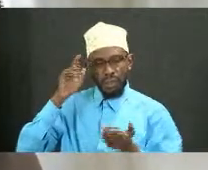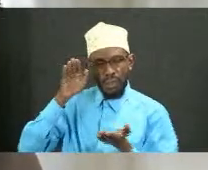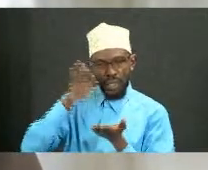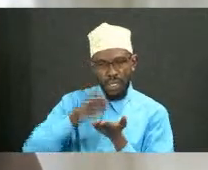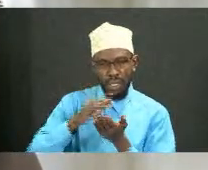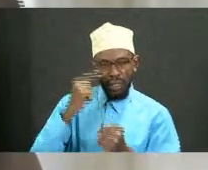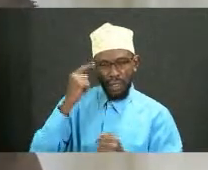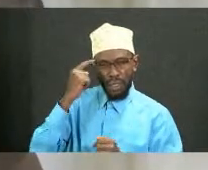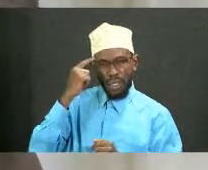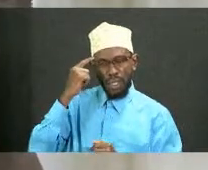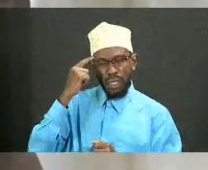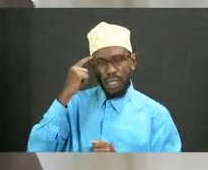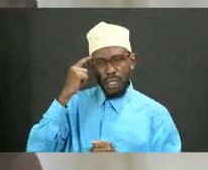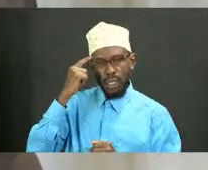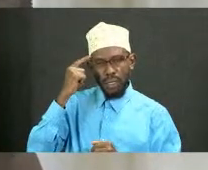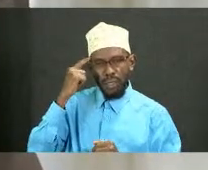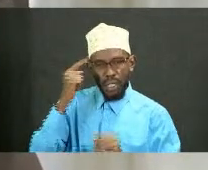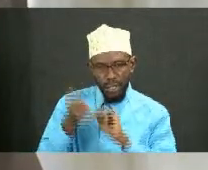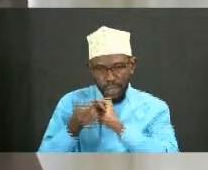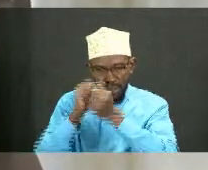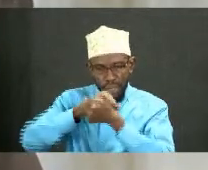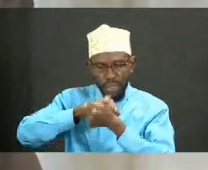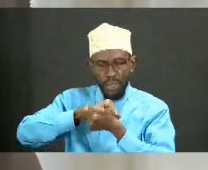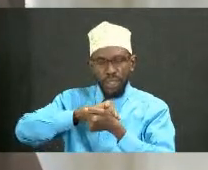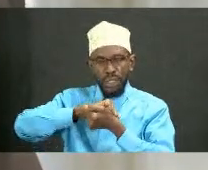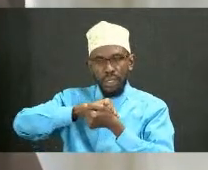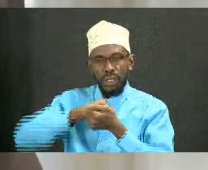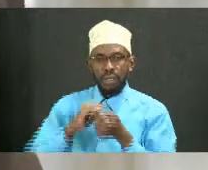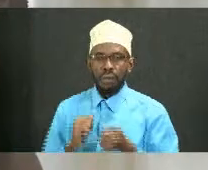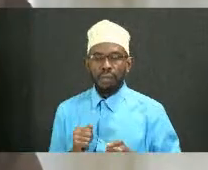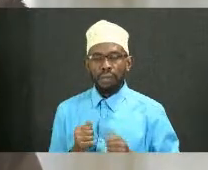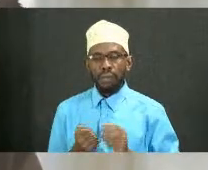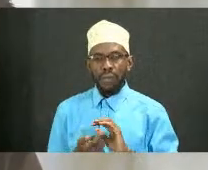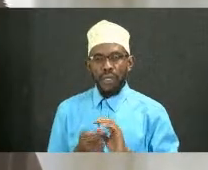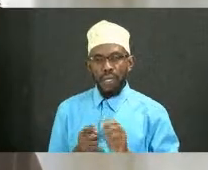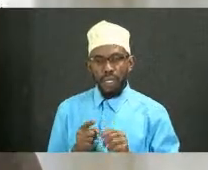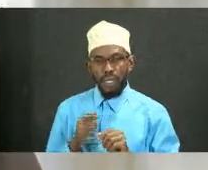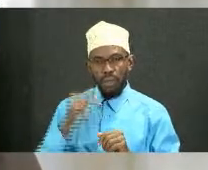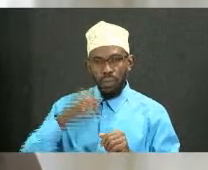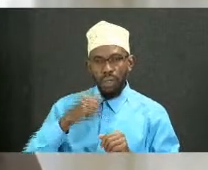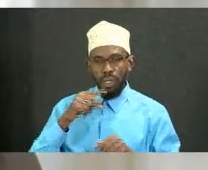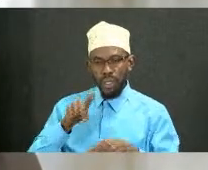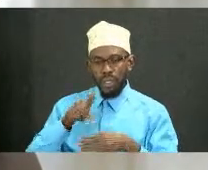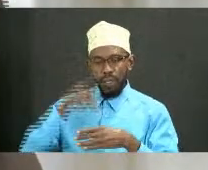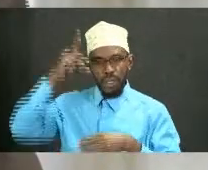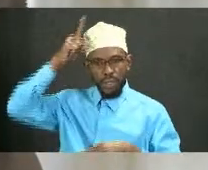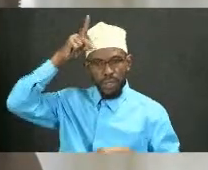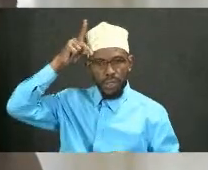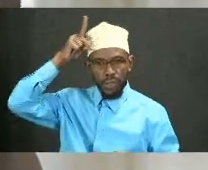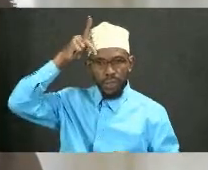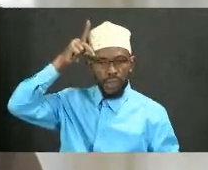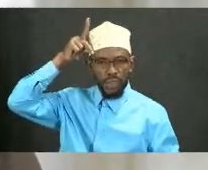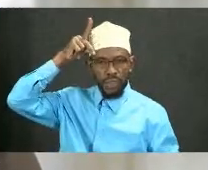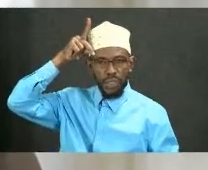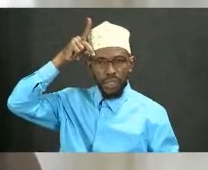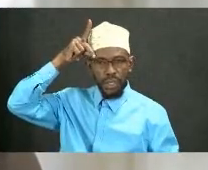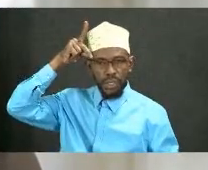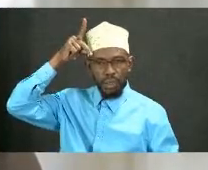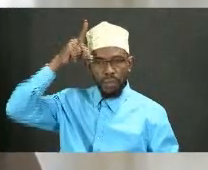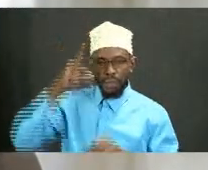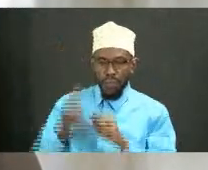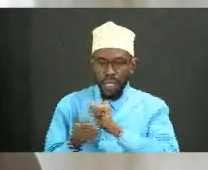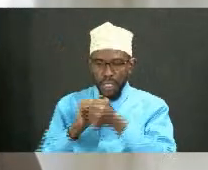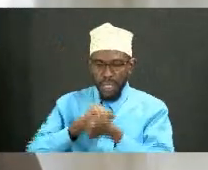chini tuanze kufikiria. Changing the thinking, it starts with the mind. And kwa maana psychology inatoka hapo hivyo, with your mind.